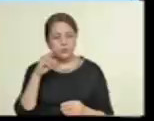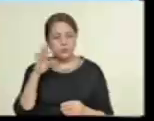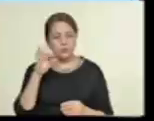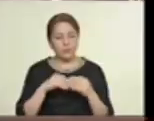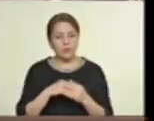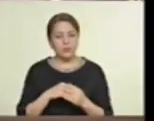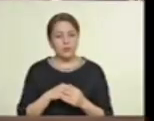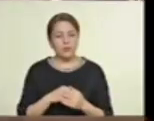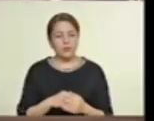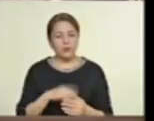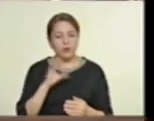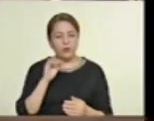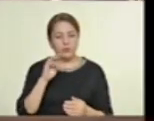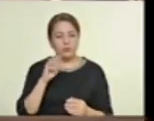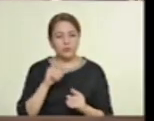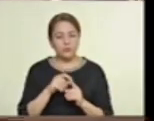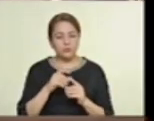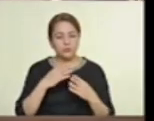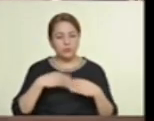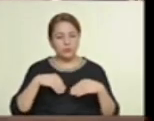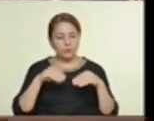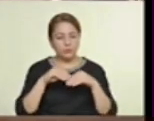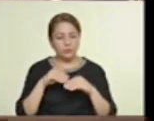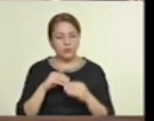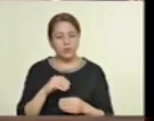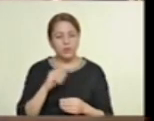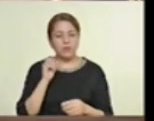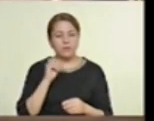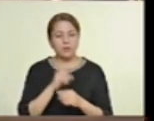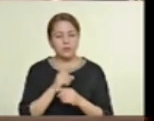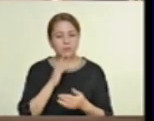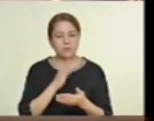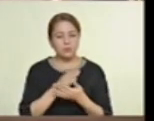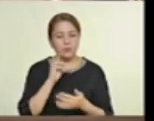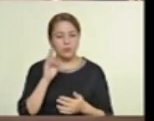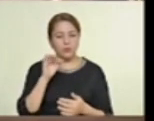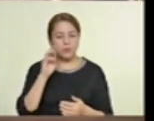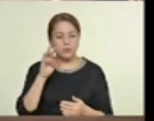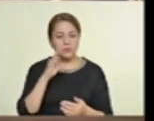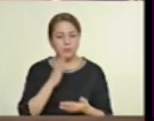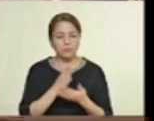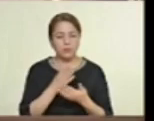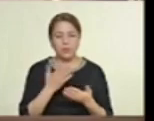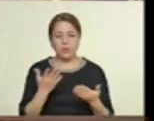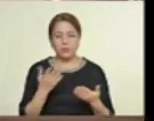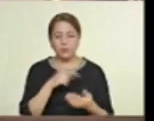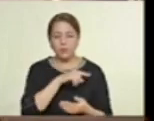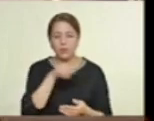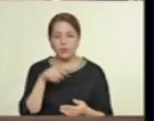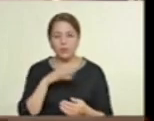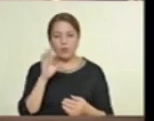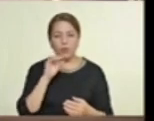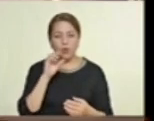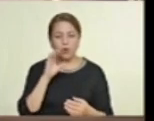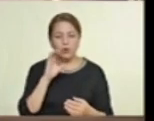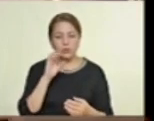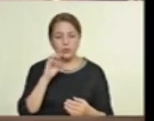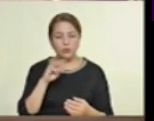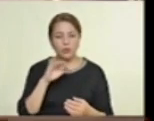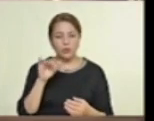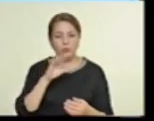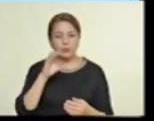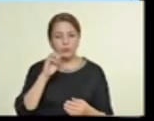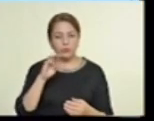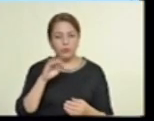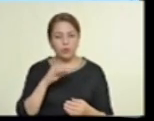ko'rishingiz mumkin. Ot so'z turkumi asosida vazifadosh ko'makchilar yuzaga kelgan. Bularga ost,